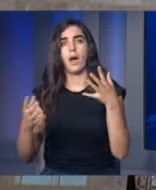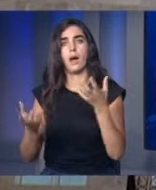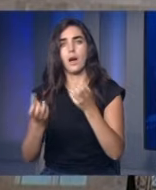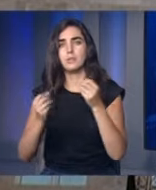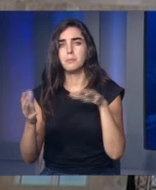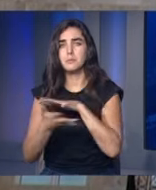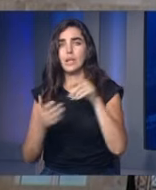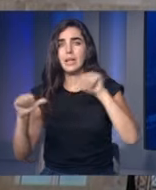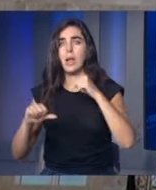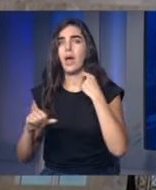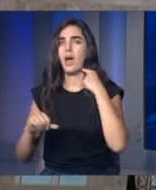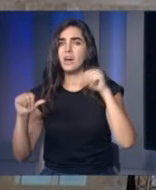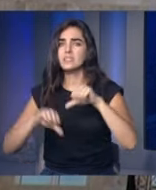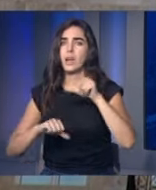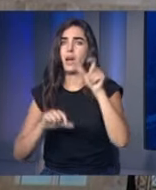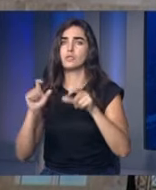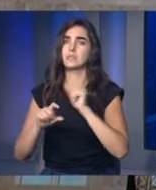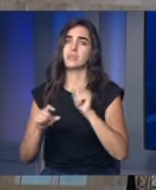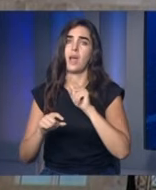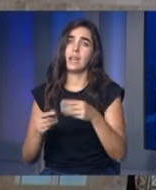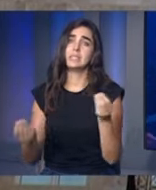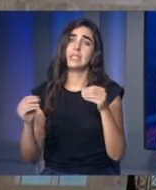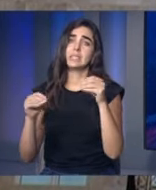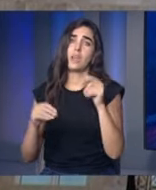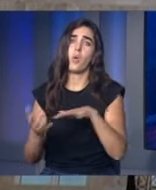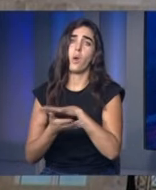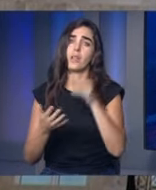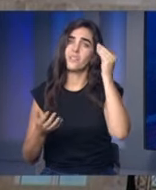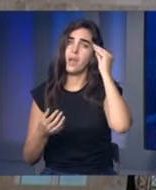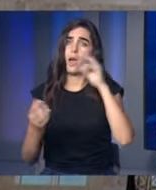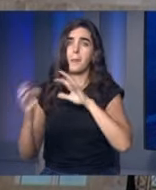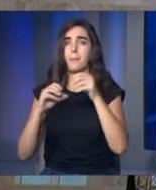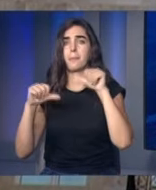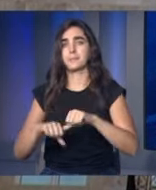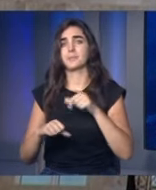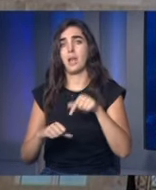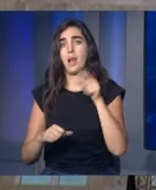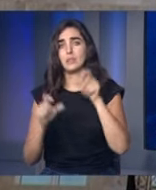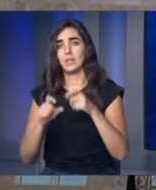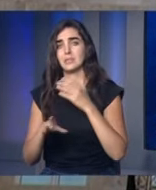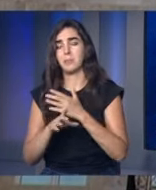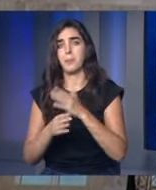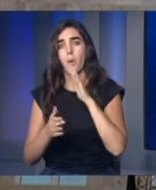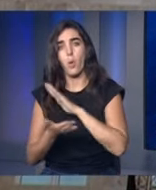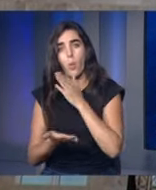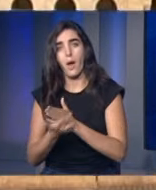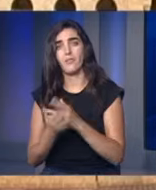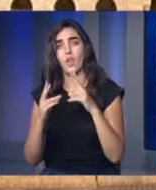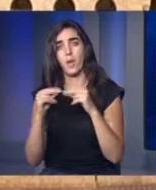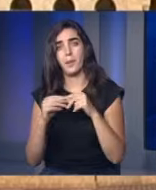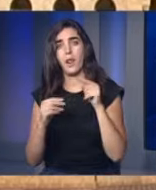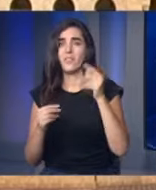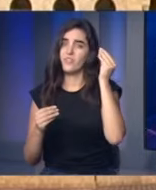لمنع حصول مزيد من الخسائر البشرية ولتجنب مزيد من تفاقم الأوضاع ميدانياً. ولفت إلى أن الموقف